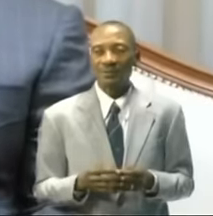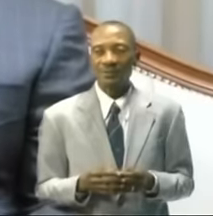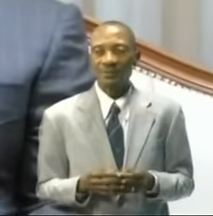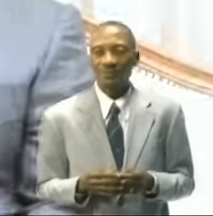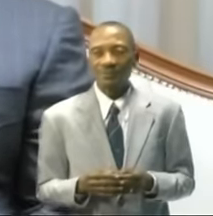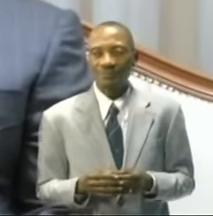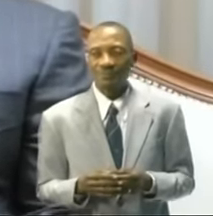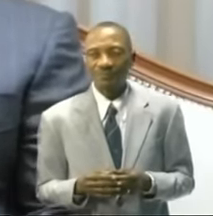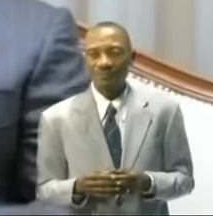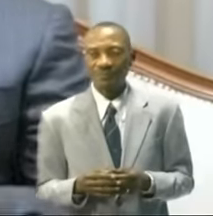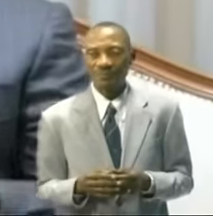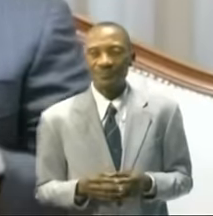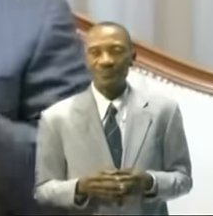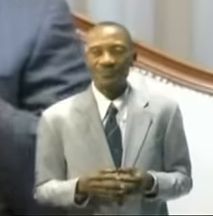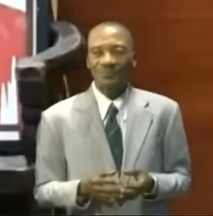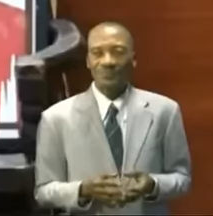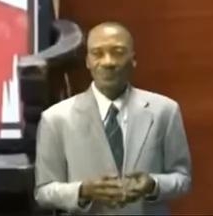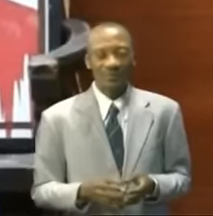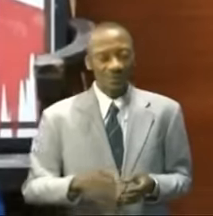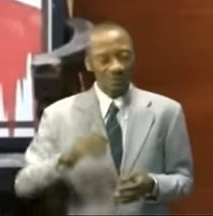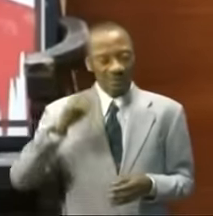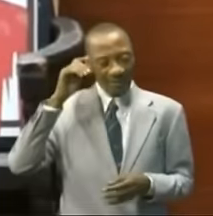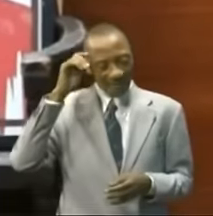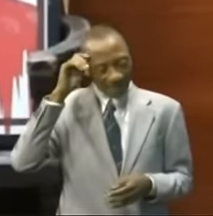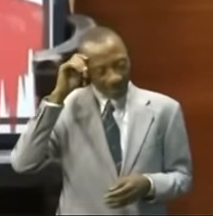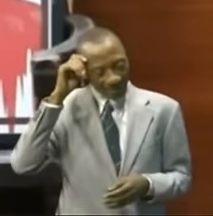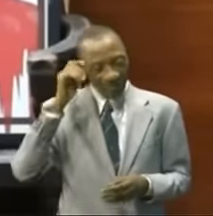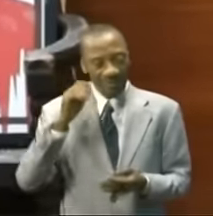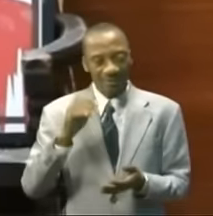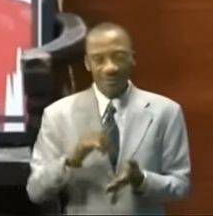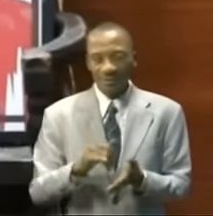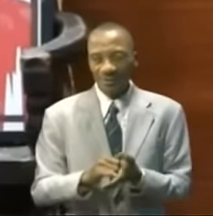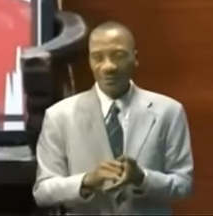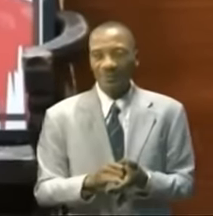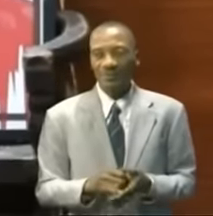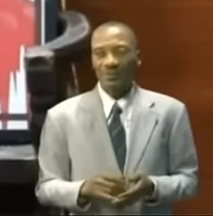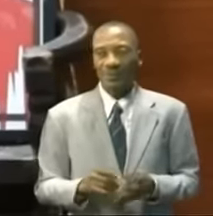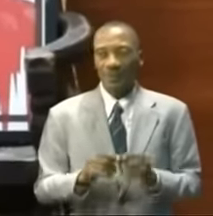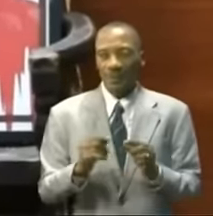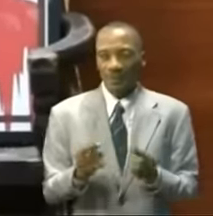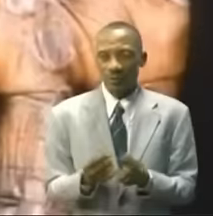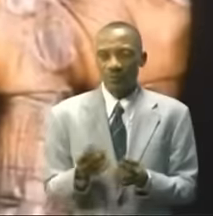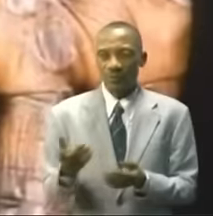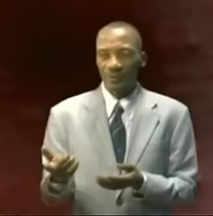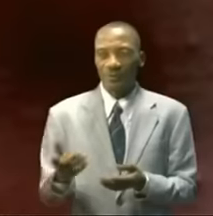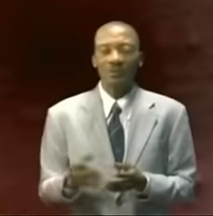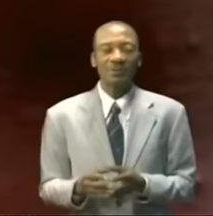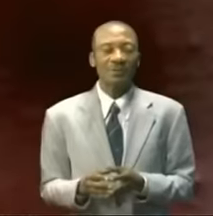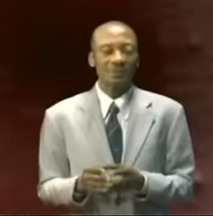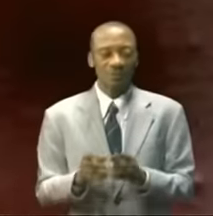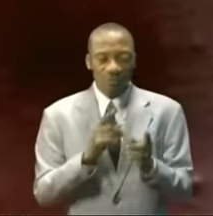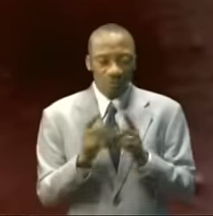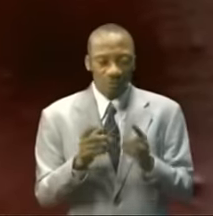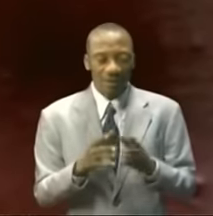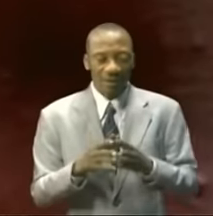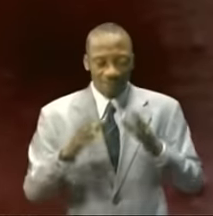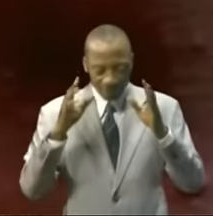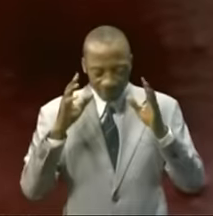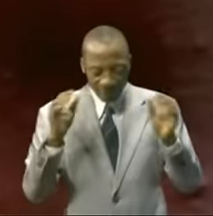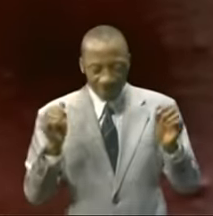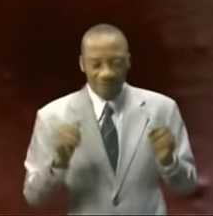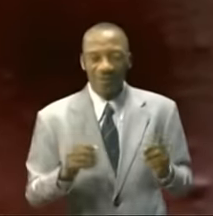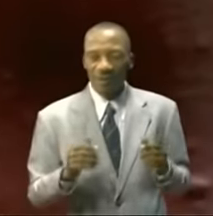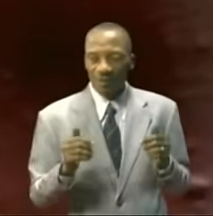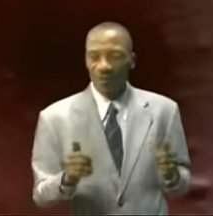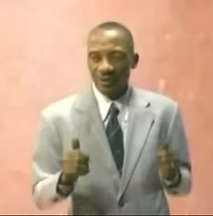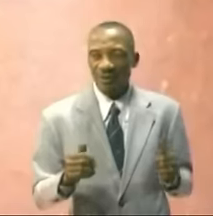CDC Afrique est une institution autonome de l'Union africaine qui a pour mandat de prévenir et de contrôler les maladies en